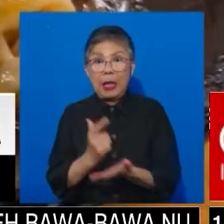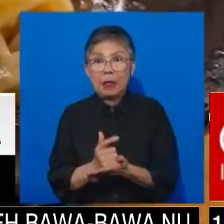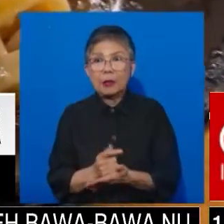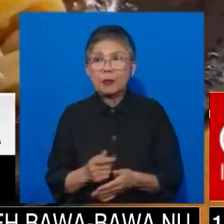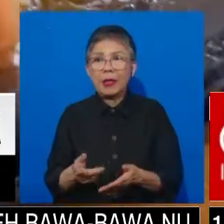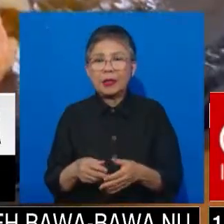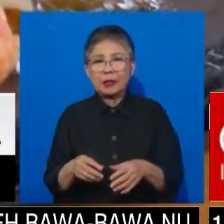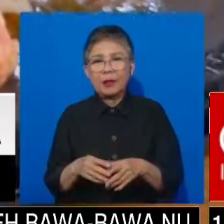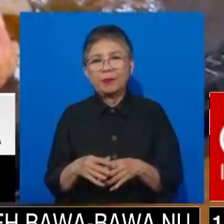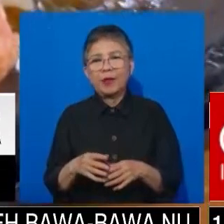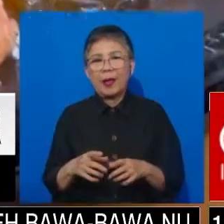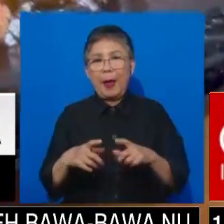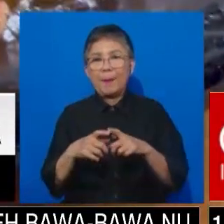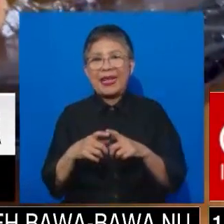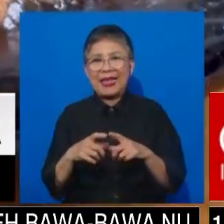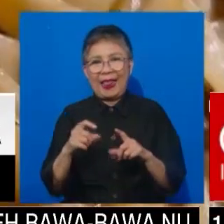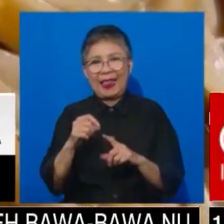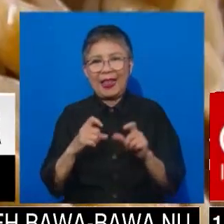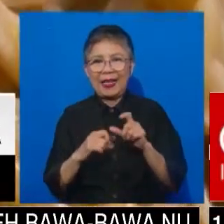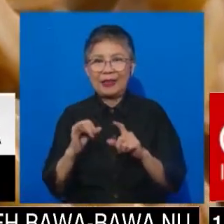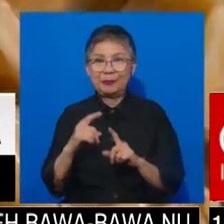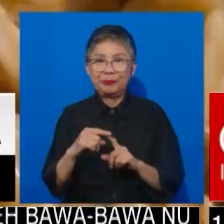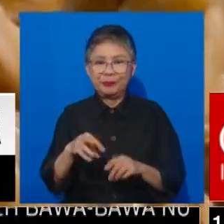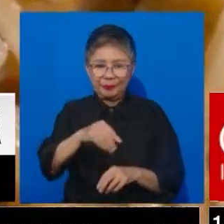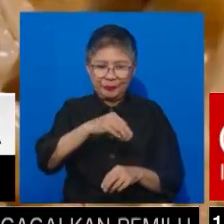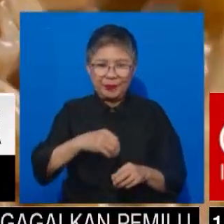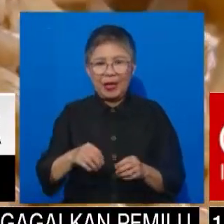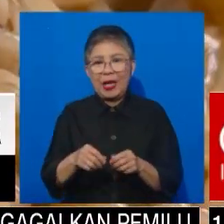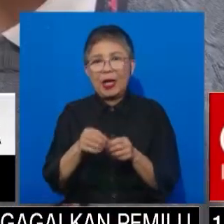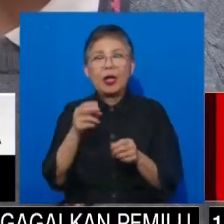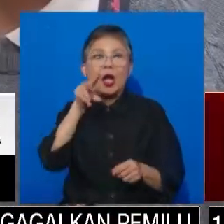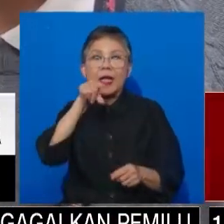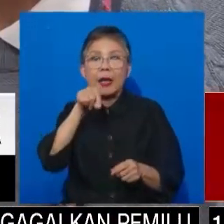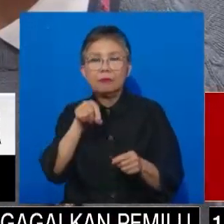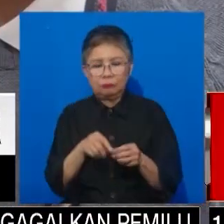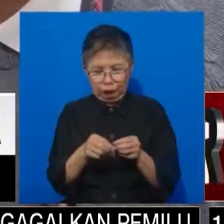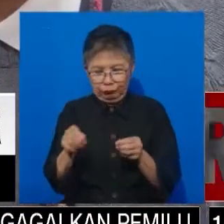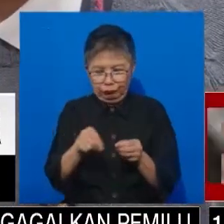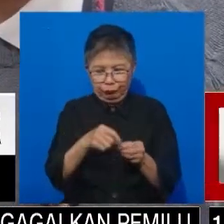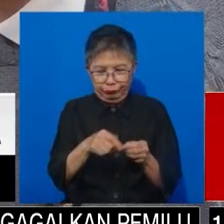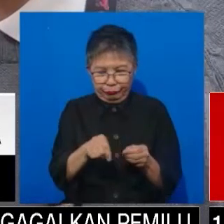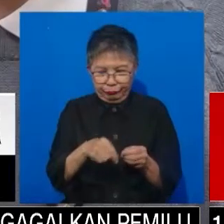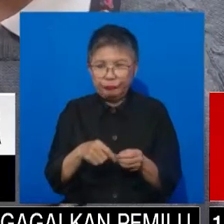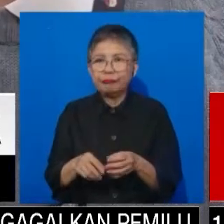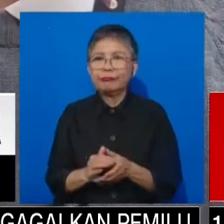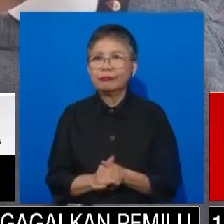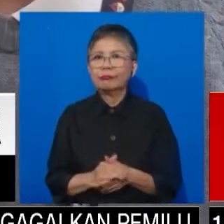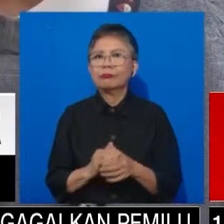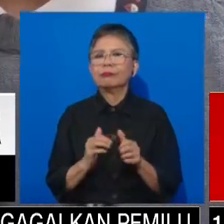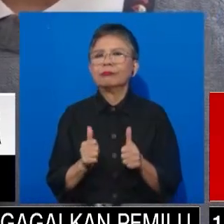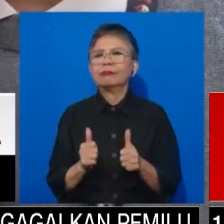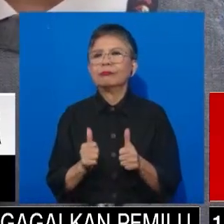sajikan mie chili oil dengan pangsit, ebi, dan taburan ayam suwir. Tapi menggunakan mie gepeng.